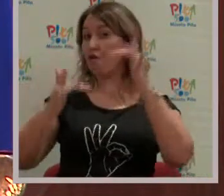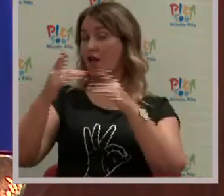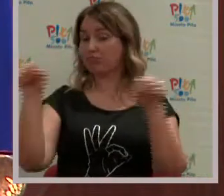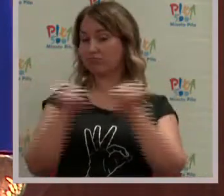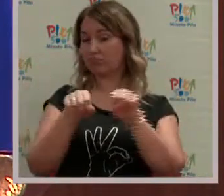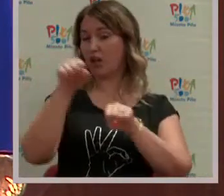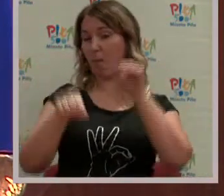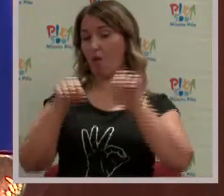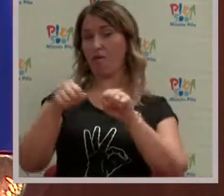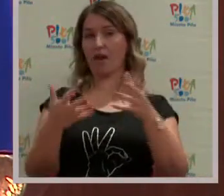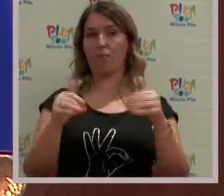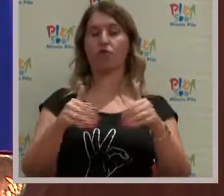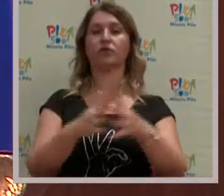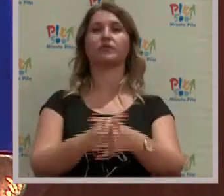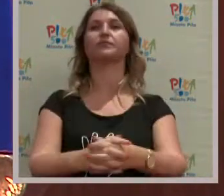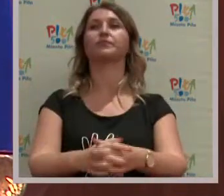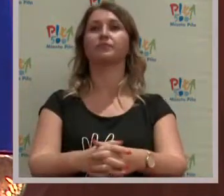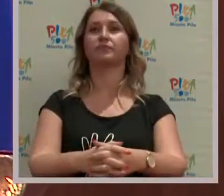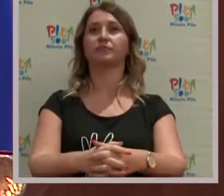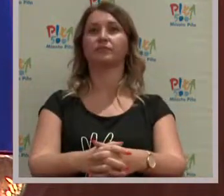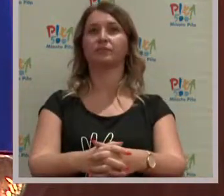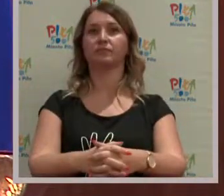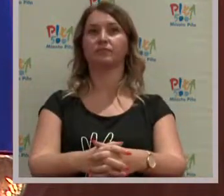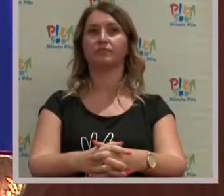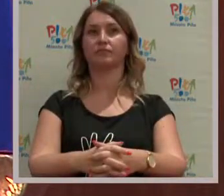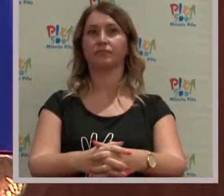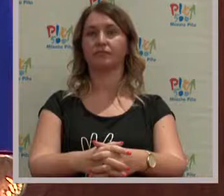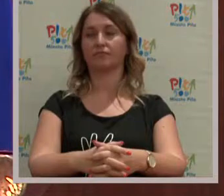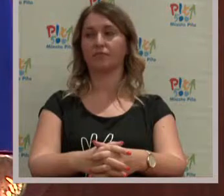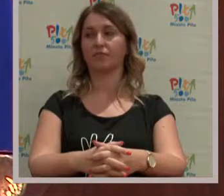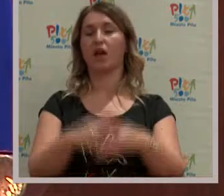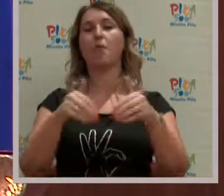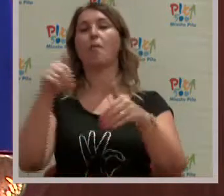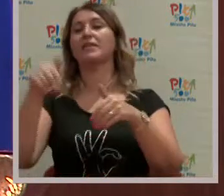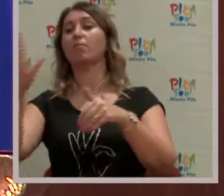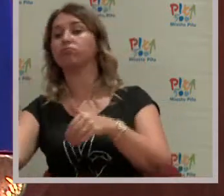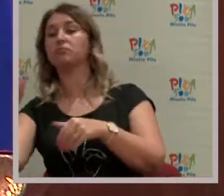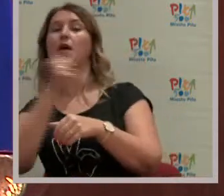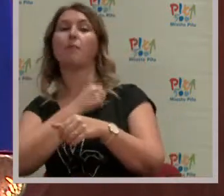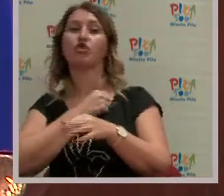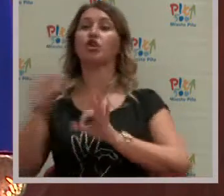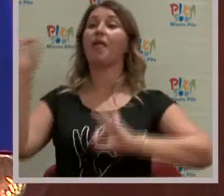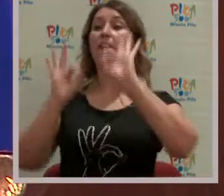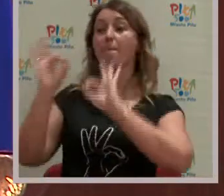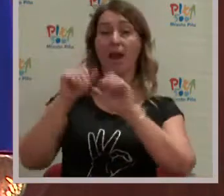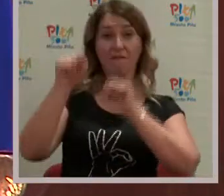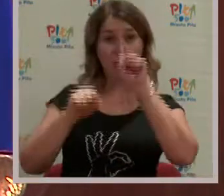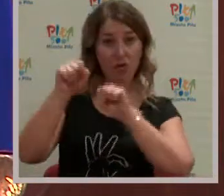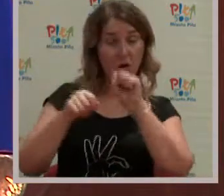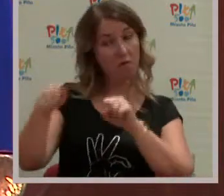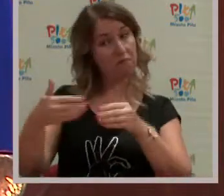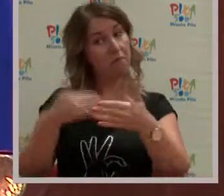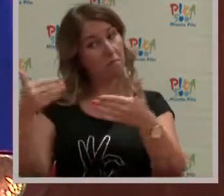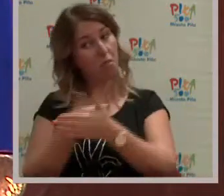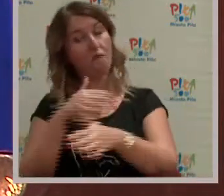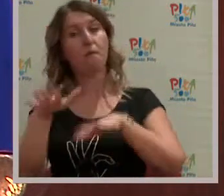wiatami, które będą chroniły pozostawione tam rowery, będzie możliwość naprawy rowerów w tym